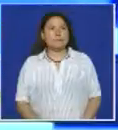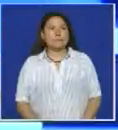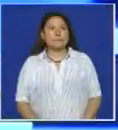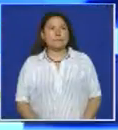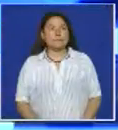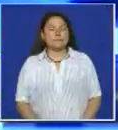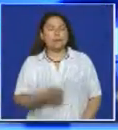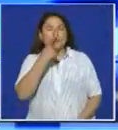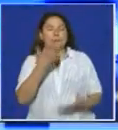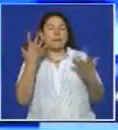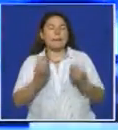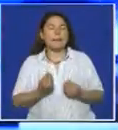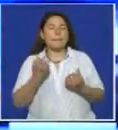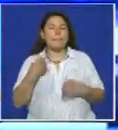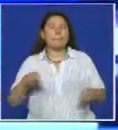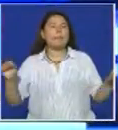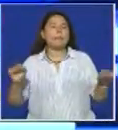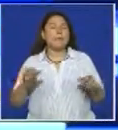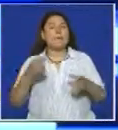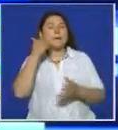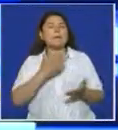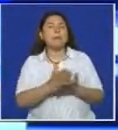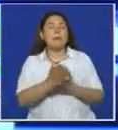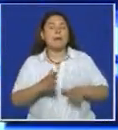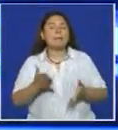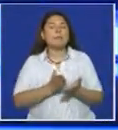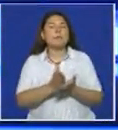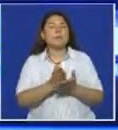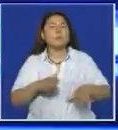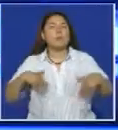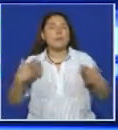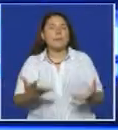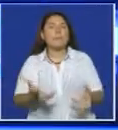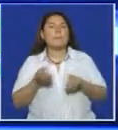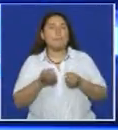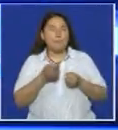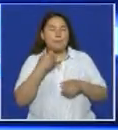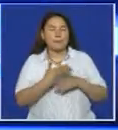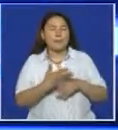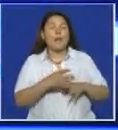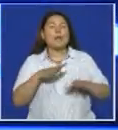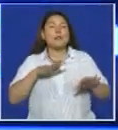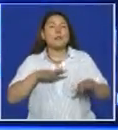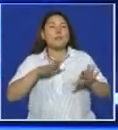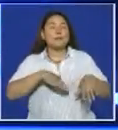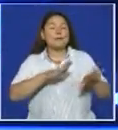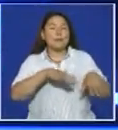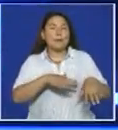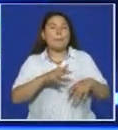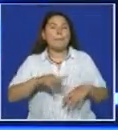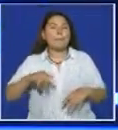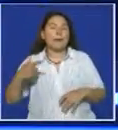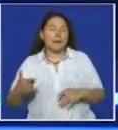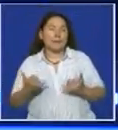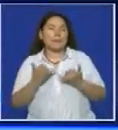преддверии дня победы ветераны продолжают принимать заслуженные поздравления накануне фронтовиков и тружеников тыла чествовали акционерного общества мангуста умных